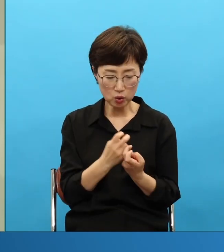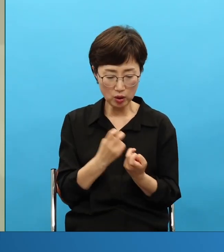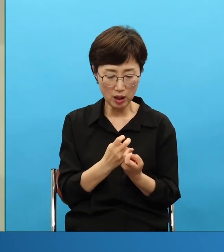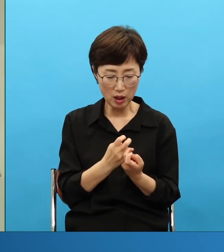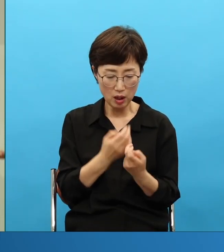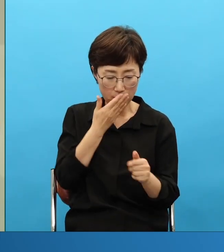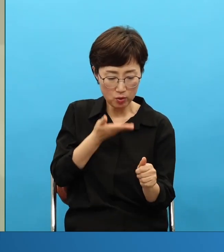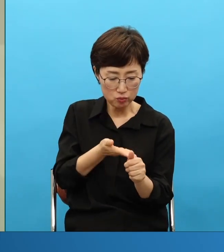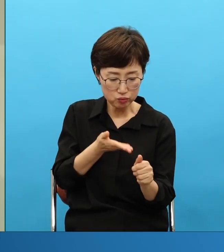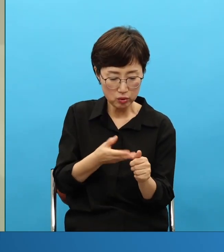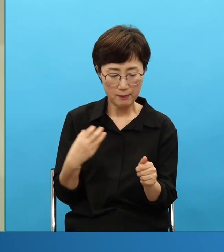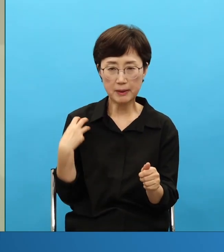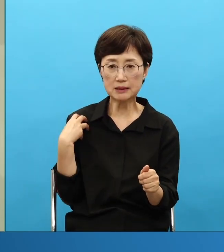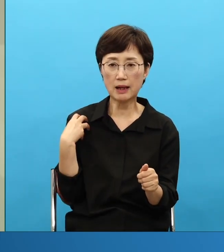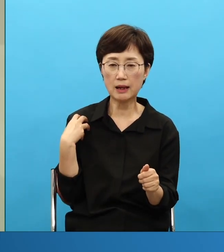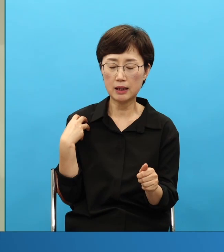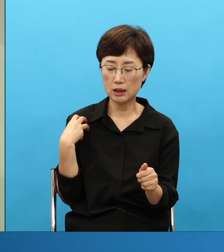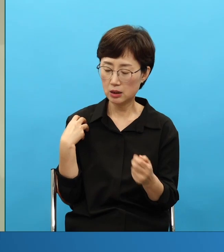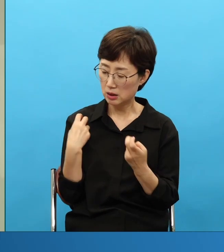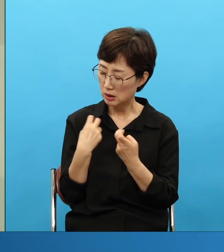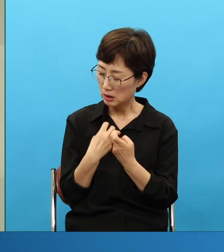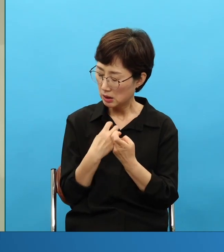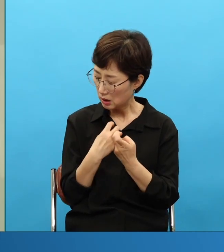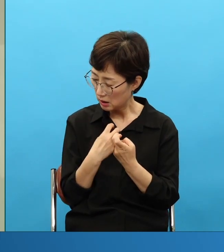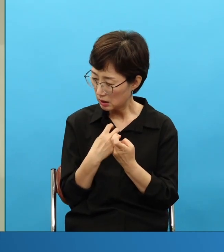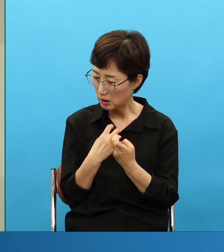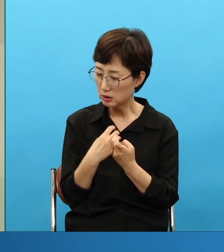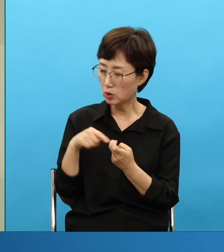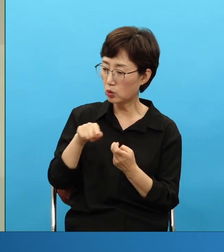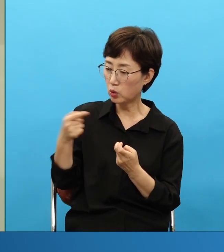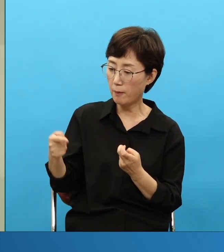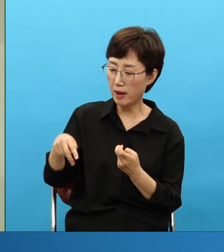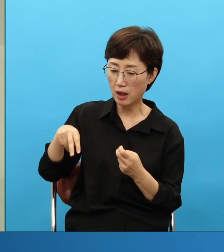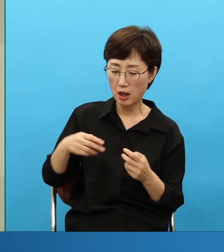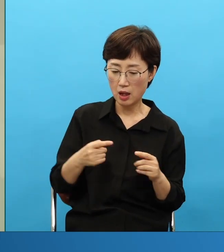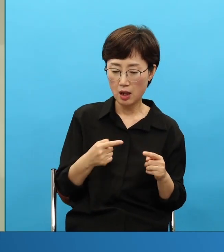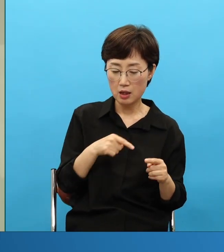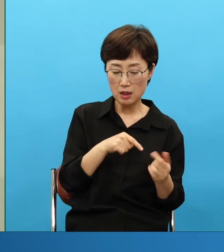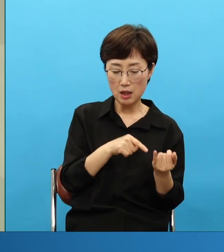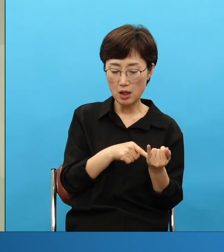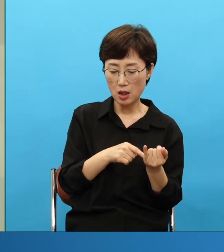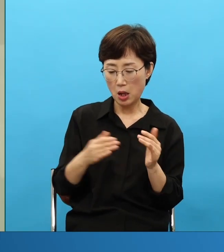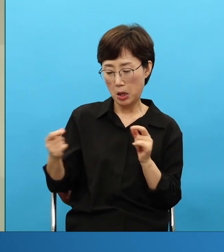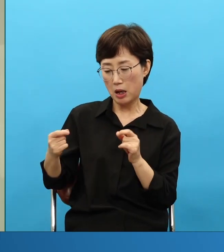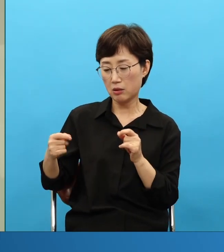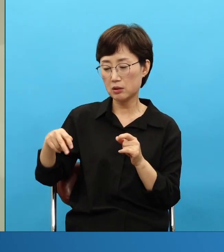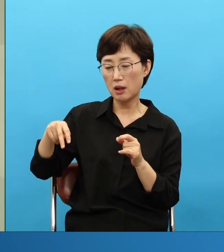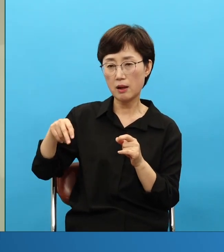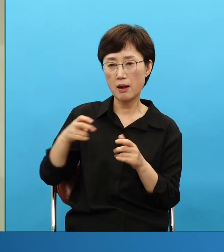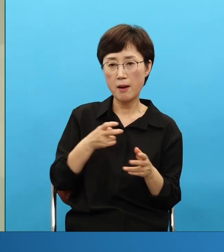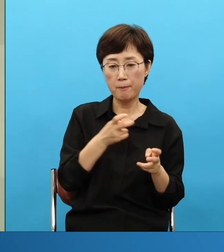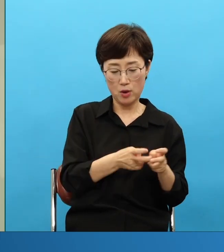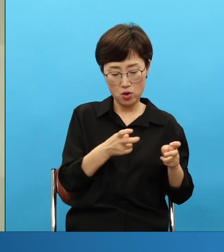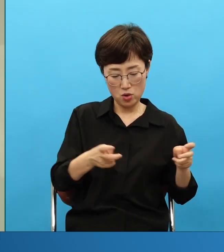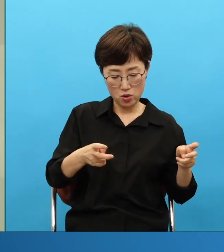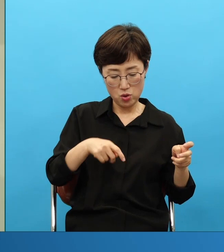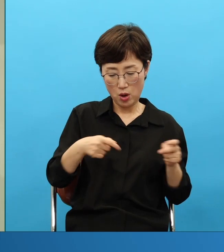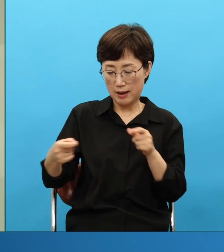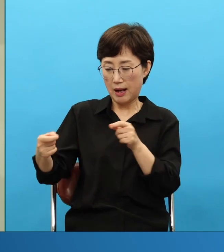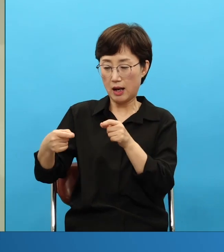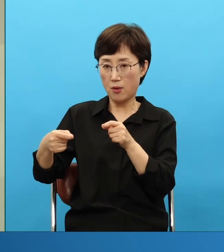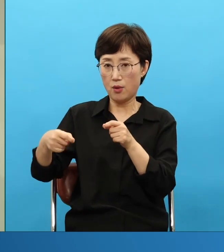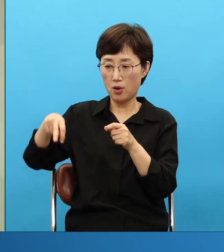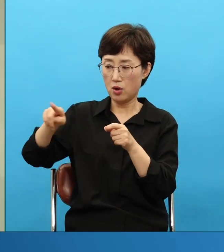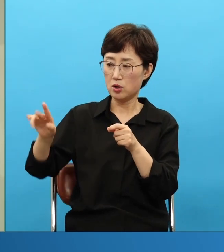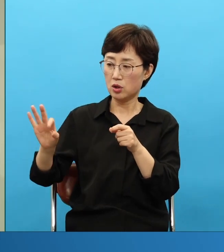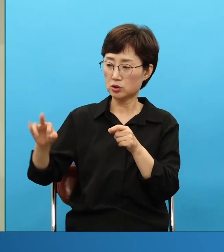앞에 버스 모이는 데 있어요. That was a Songdong church, and right in front of the Songdong church there was a bus depot. 그게 좀 걸려요